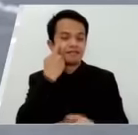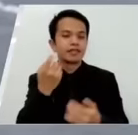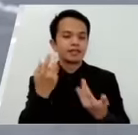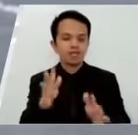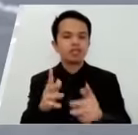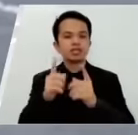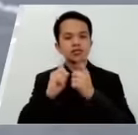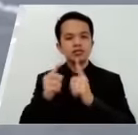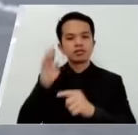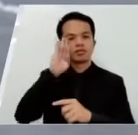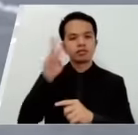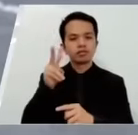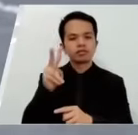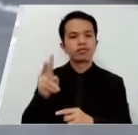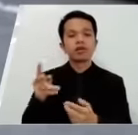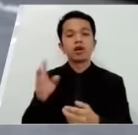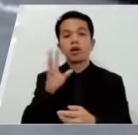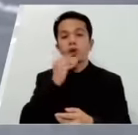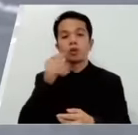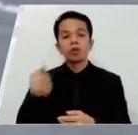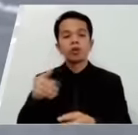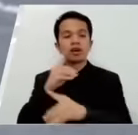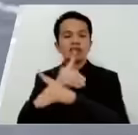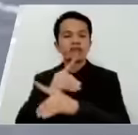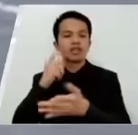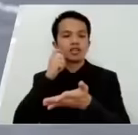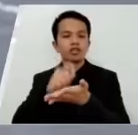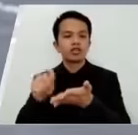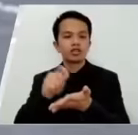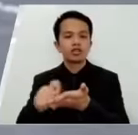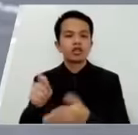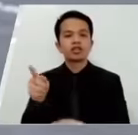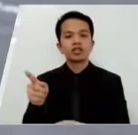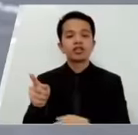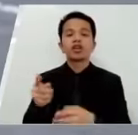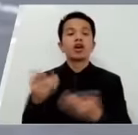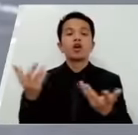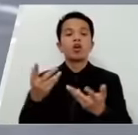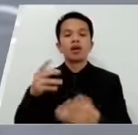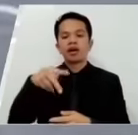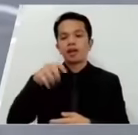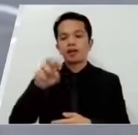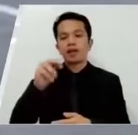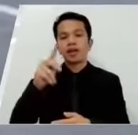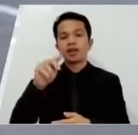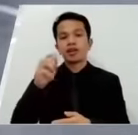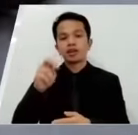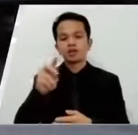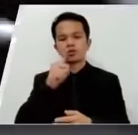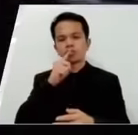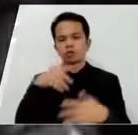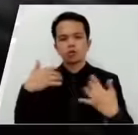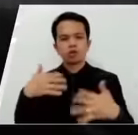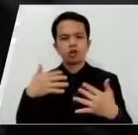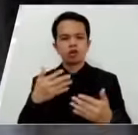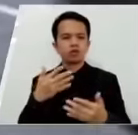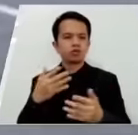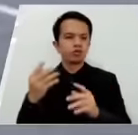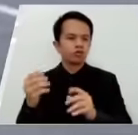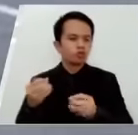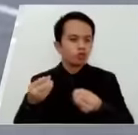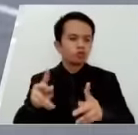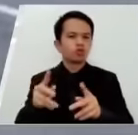Bongbong Marcos, U.S. Defense Secretary Lloyd Austin III sa Pentagon. Pambihirang pagkakataon nito kung saan dinalaw ng